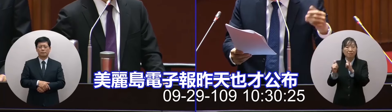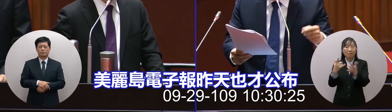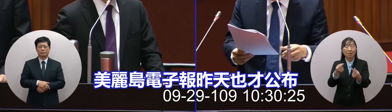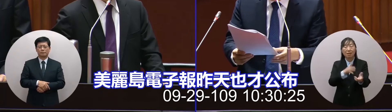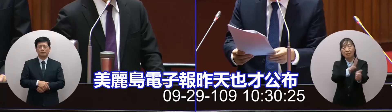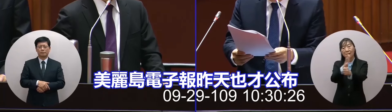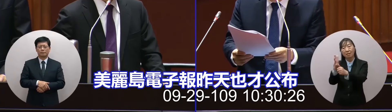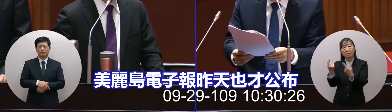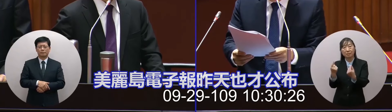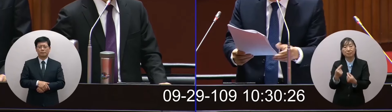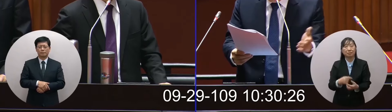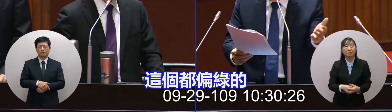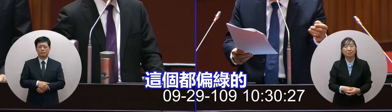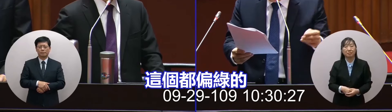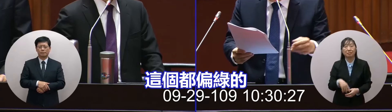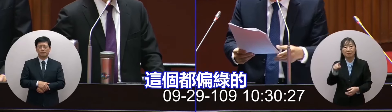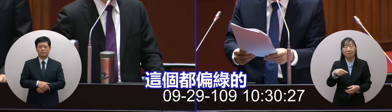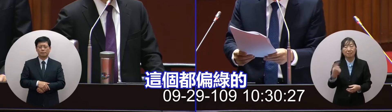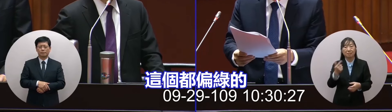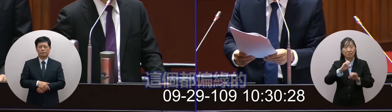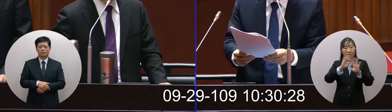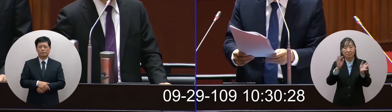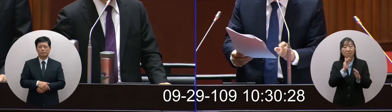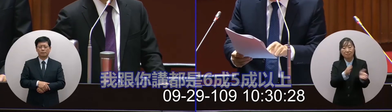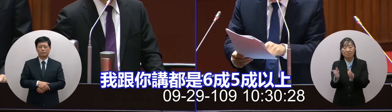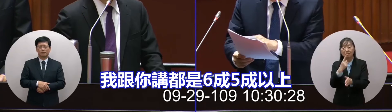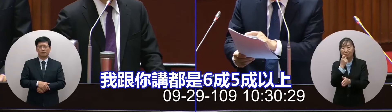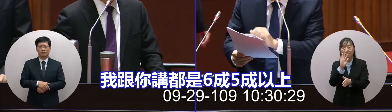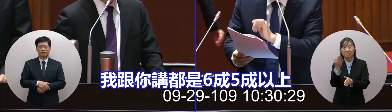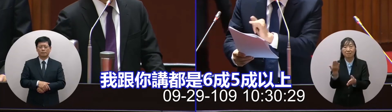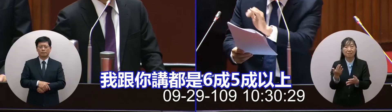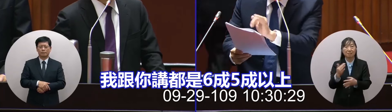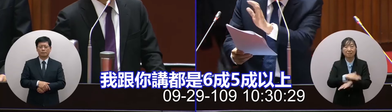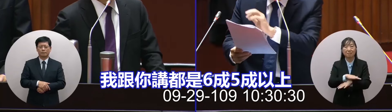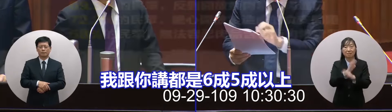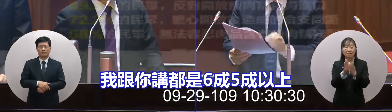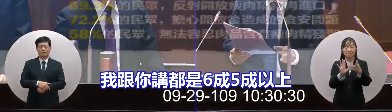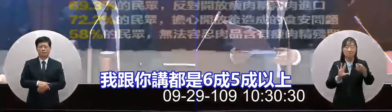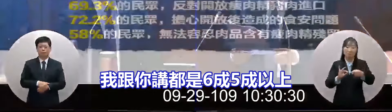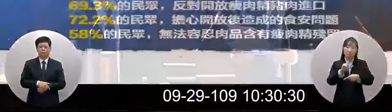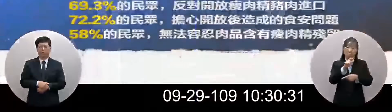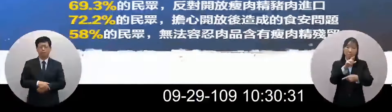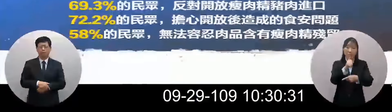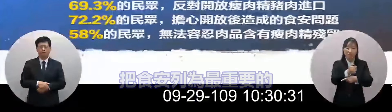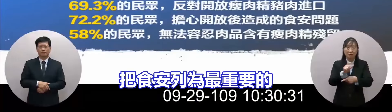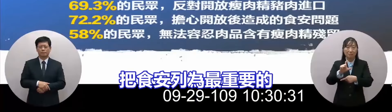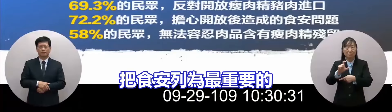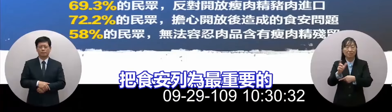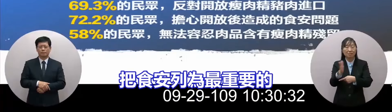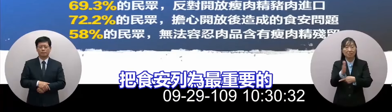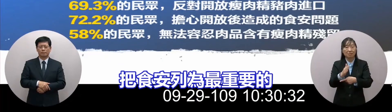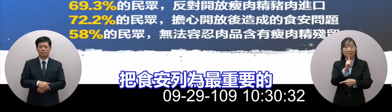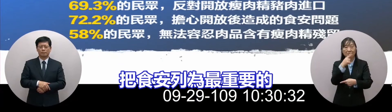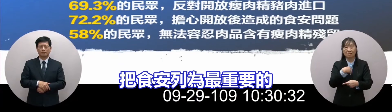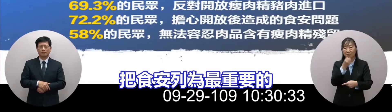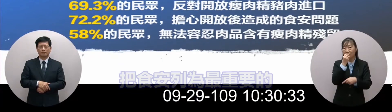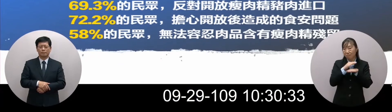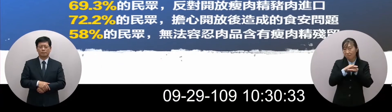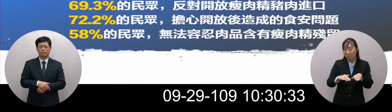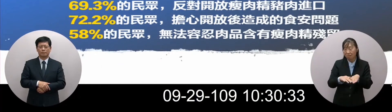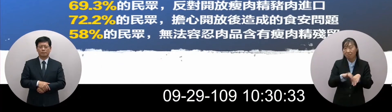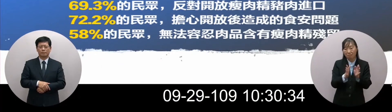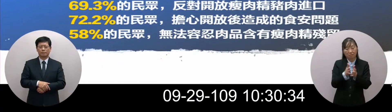电子报昨天也才公布啦，这个号称偏绿的哈，我跟你讲，都是60%-50%以上，把食安列为最